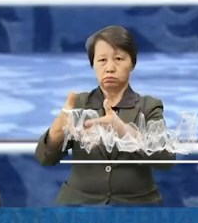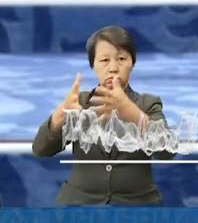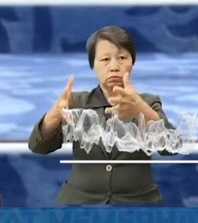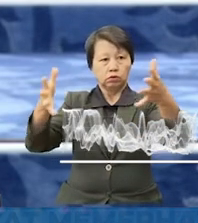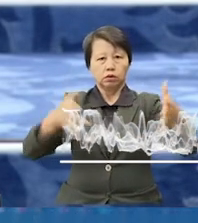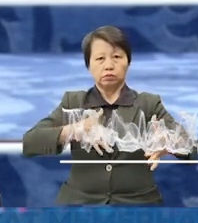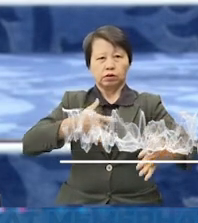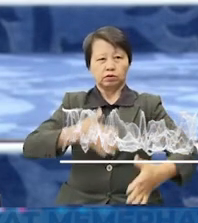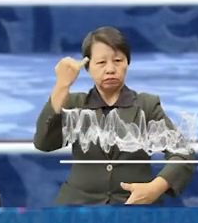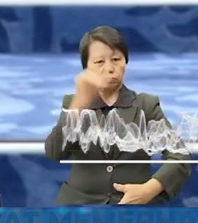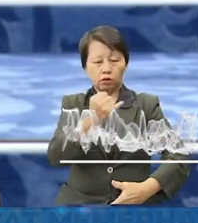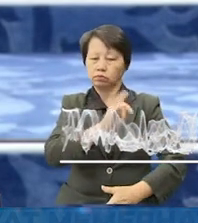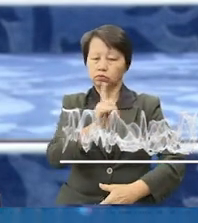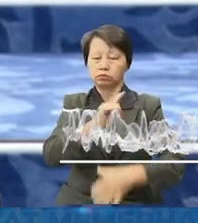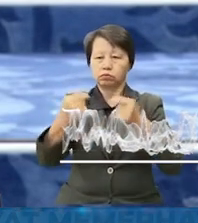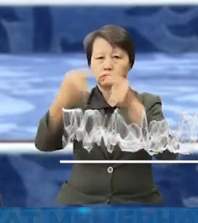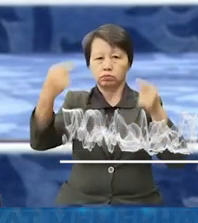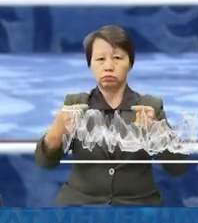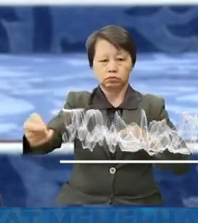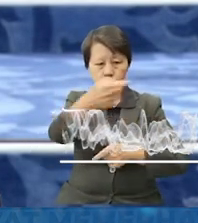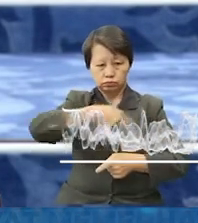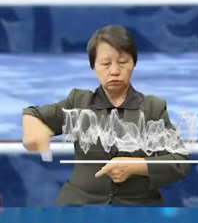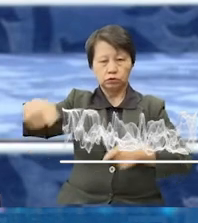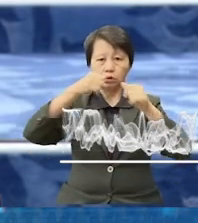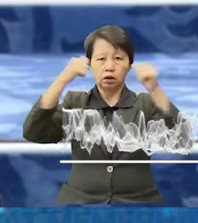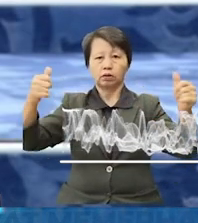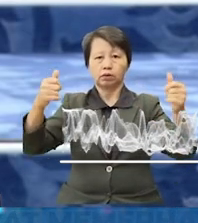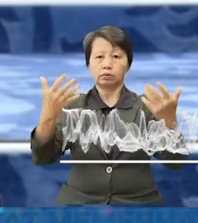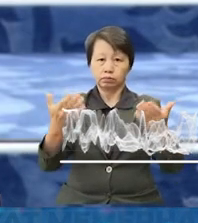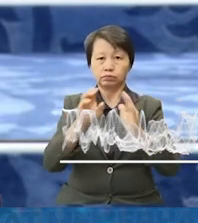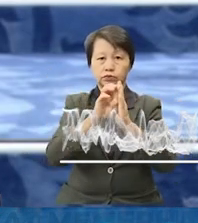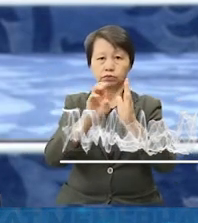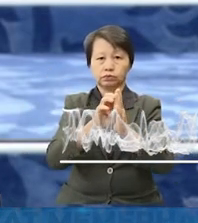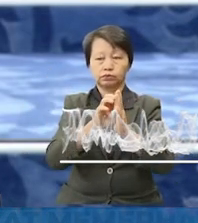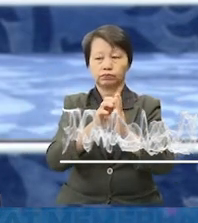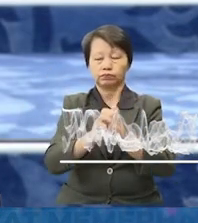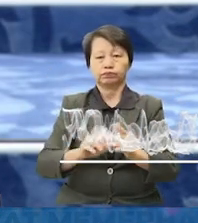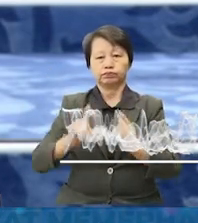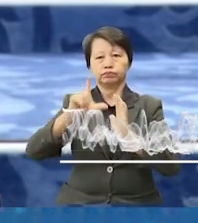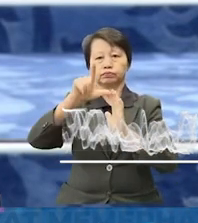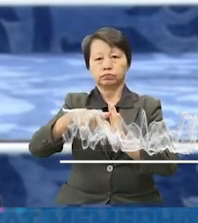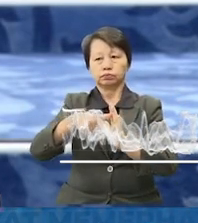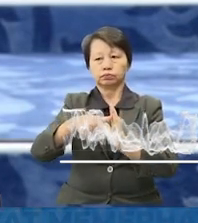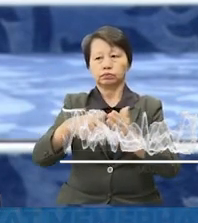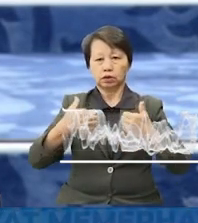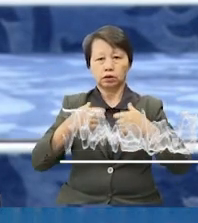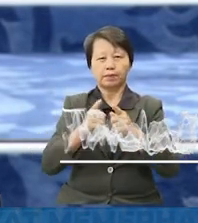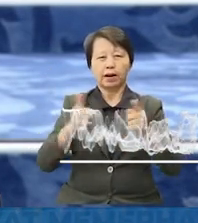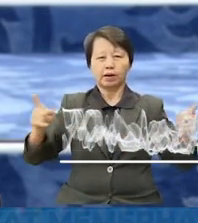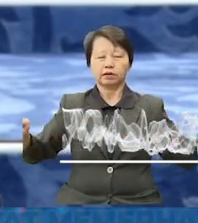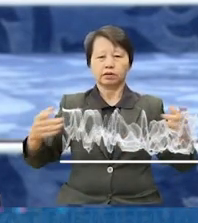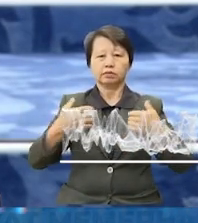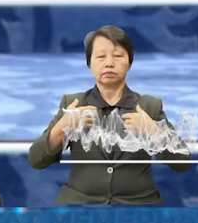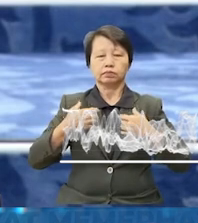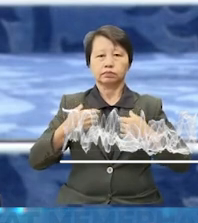mengembangkan perasaan jahat atau permusuhan di kalangan orang awam. Misalnya, ya. Kemudian dia adalah panjang dia punya ni, ya.